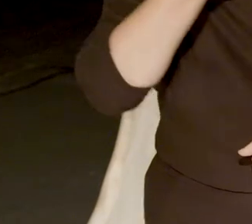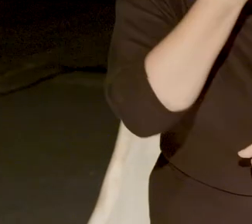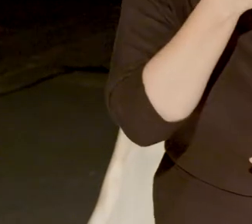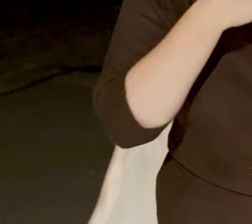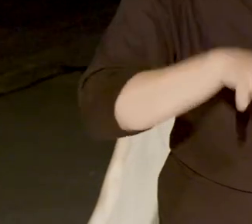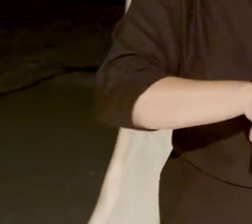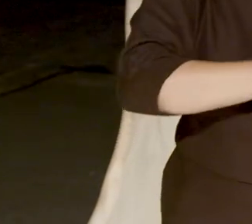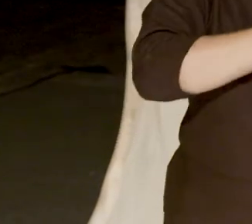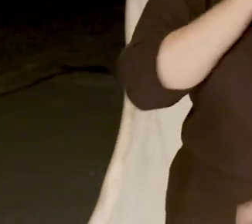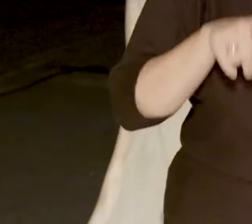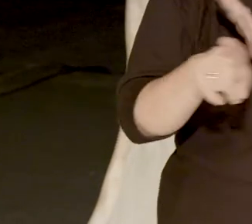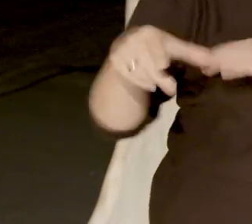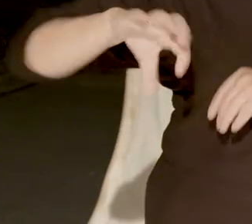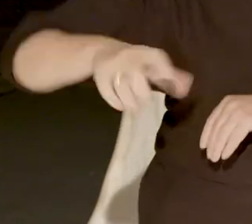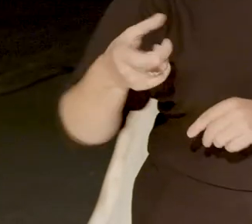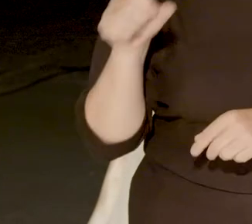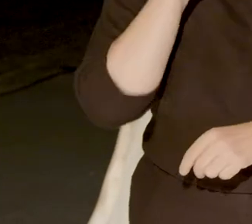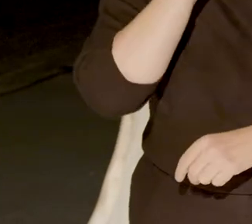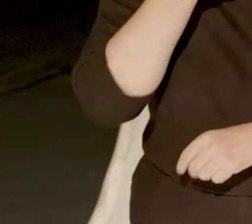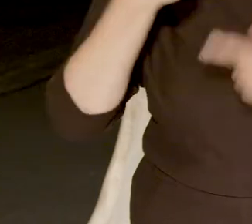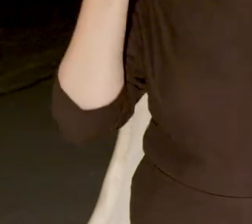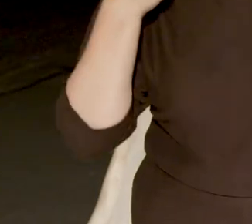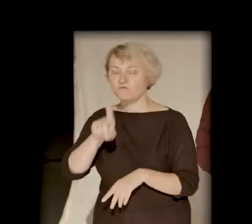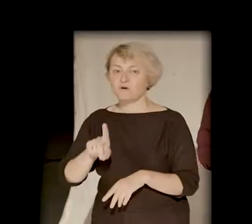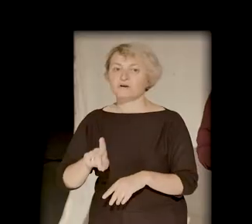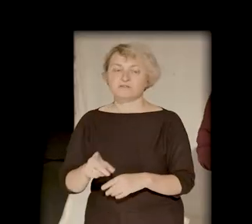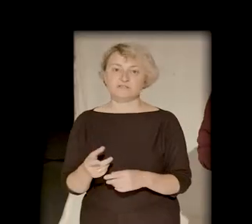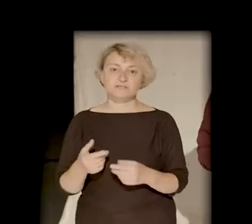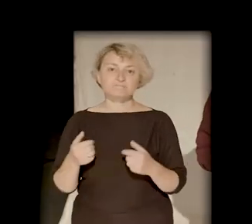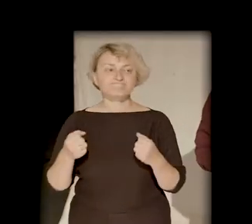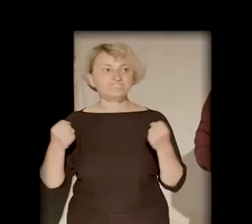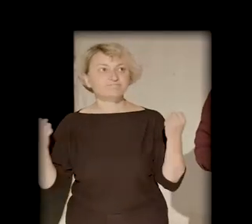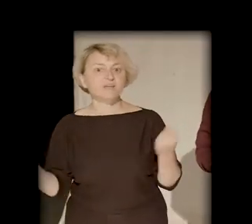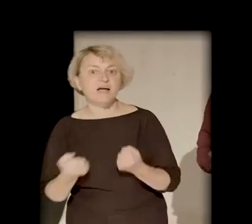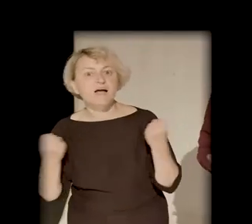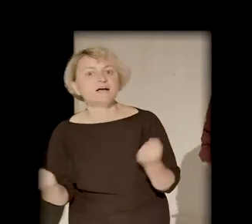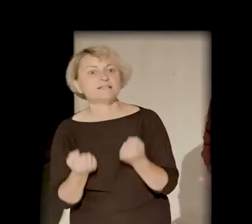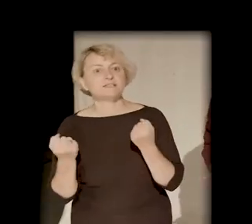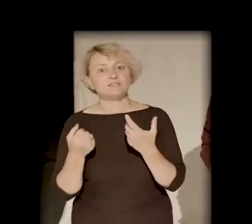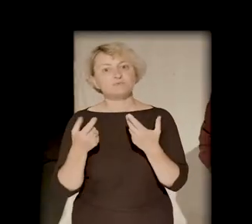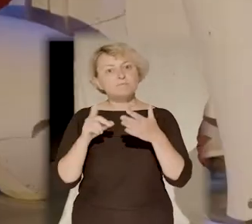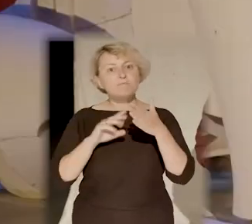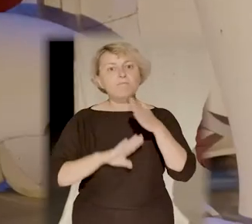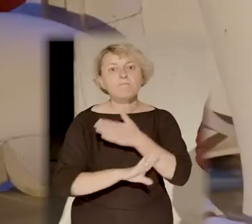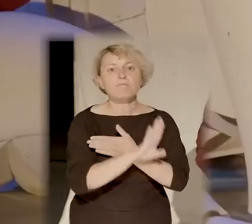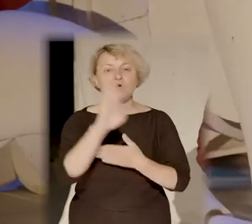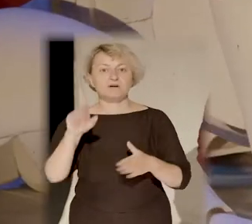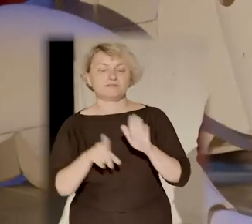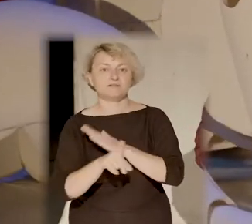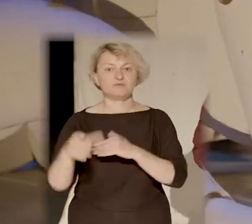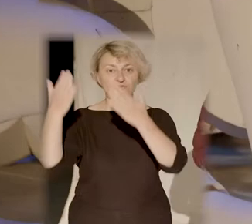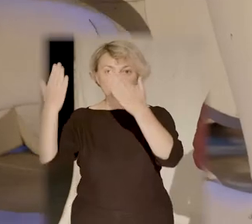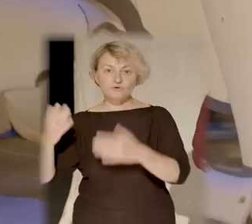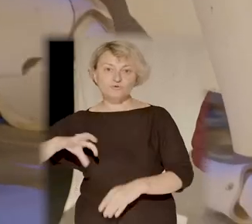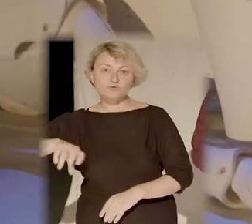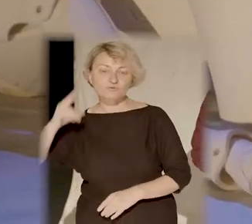starszych. Teraz będziemy mówić w następnym projekcie o osobach wykluczonych. Ta inicjatywa, żeby ten spektakl właśnie przedstawić dla osób niesłyszących